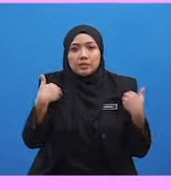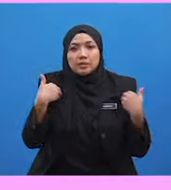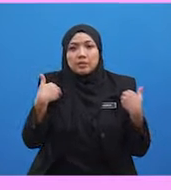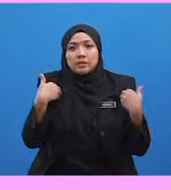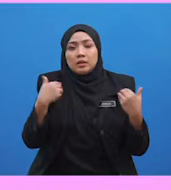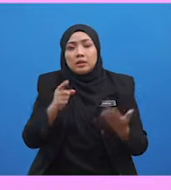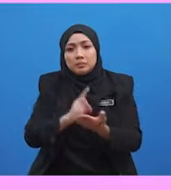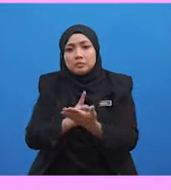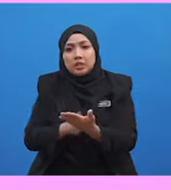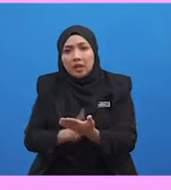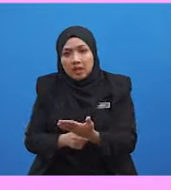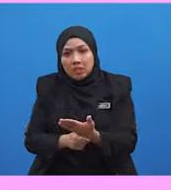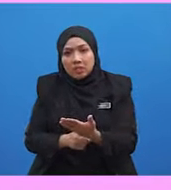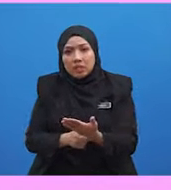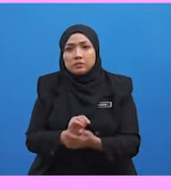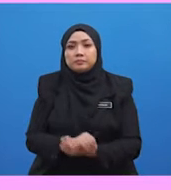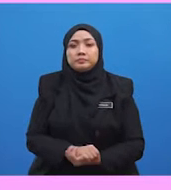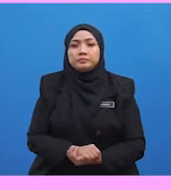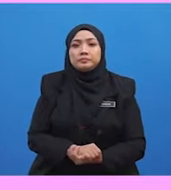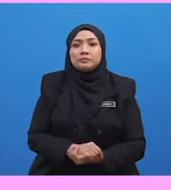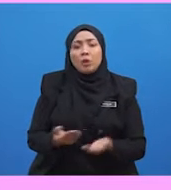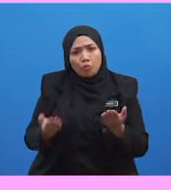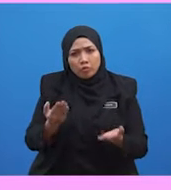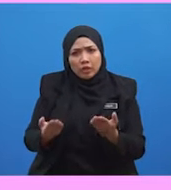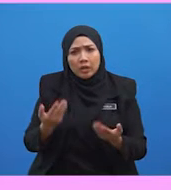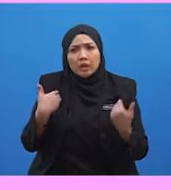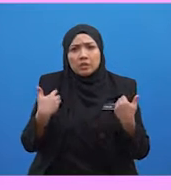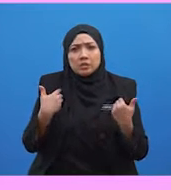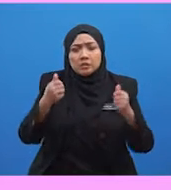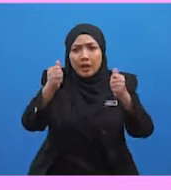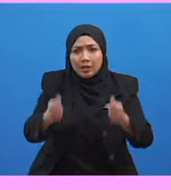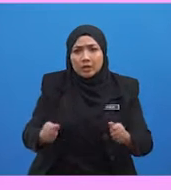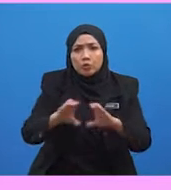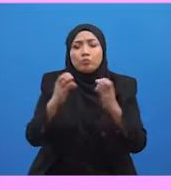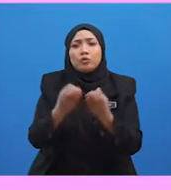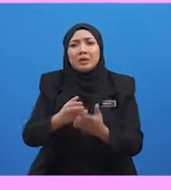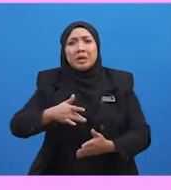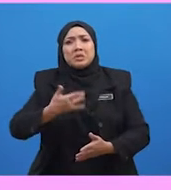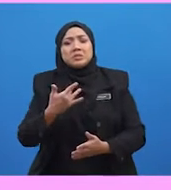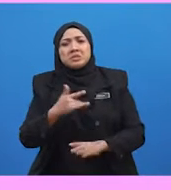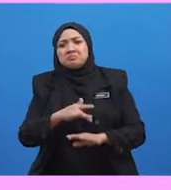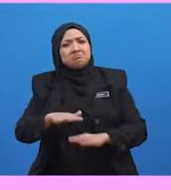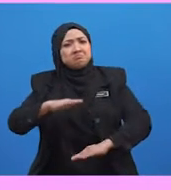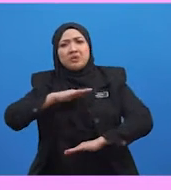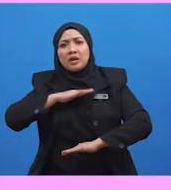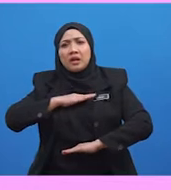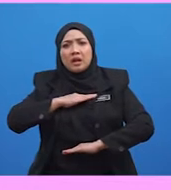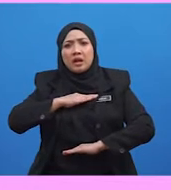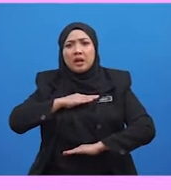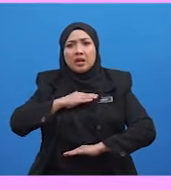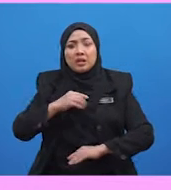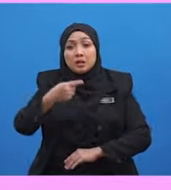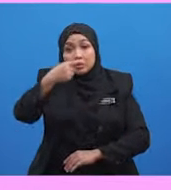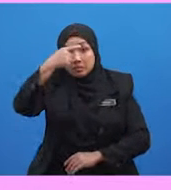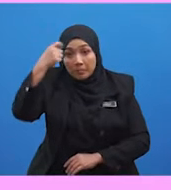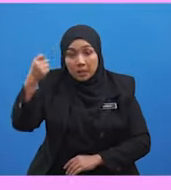dalam kumpulan. Serta kemungkinan ada ahli kumpulan merasa tidak puas hati